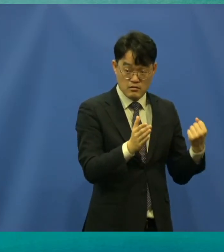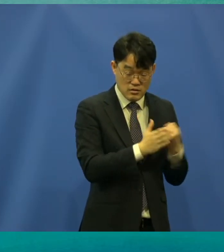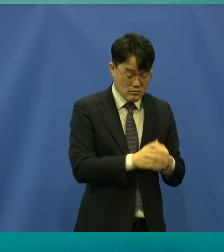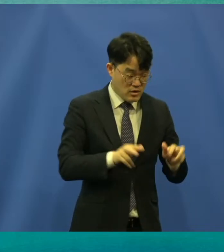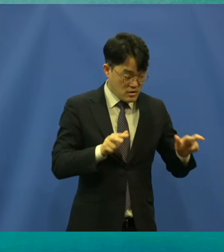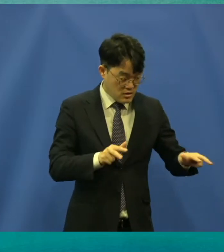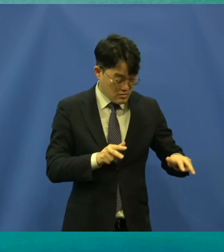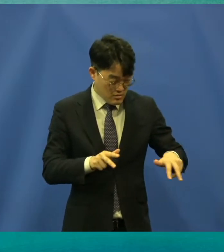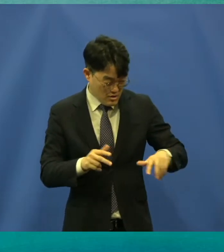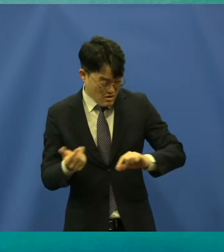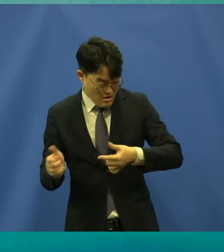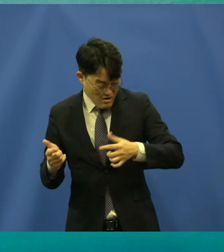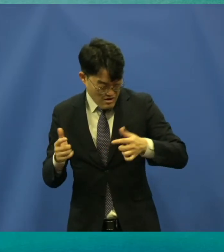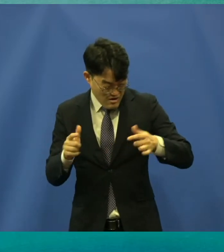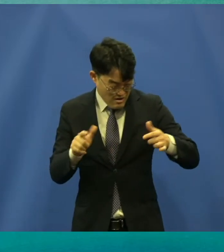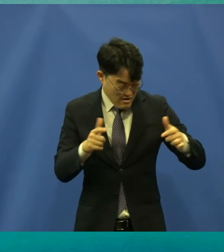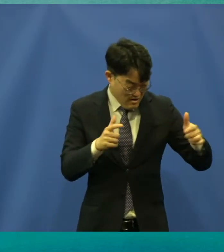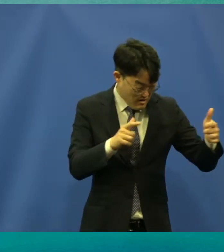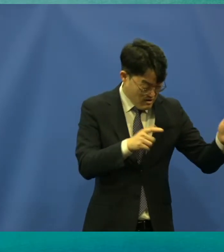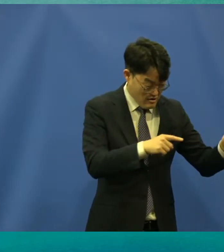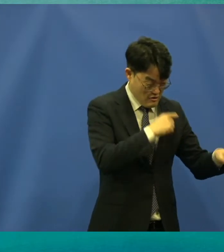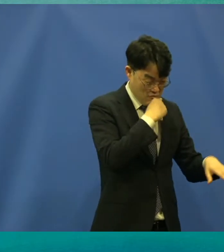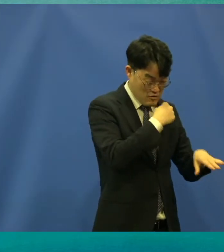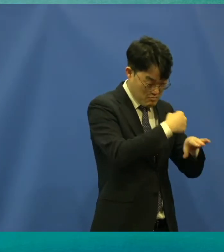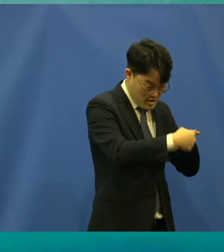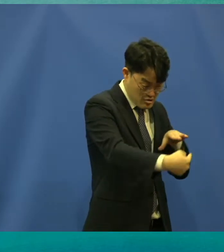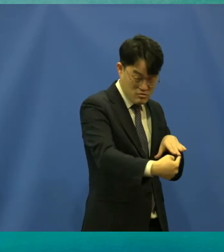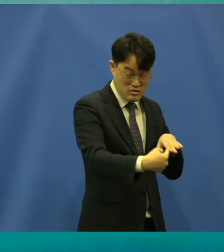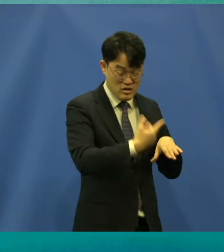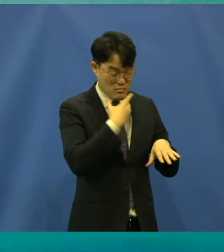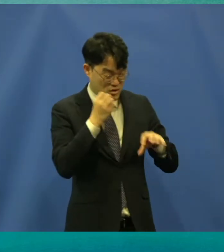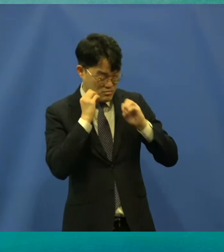잡아내요 지금은. 그리고 그들에게 복음이 들어갔어요.